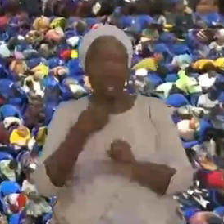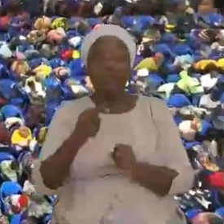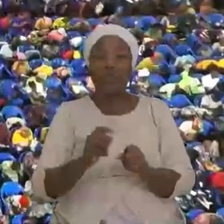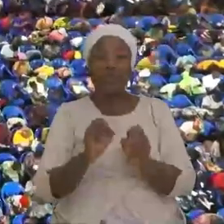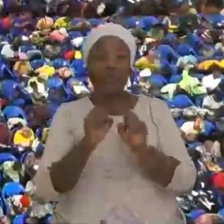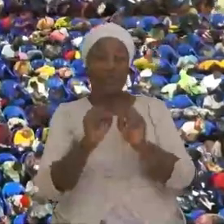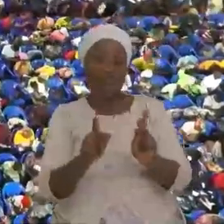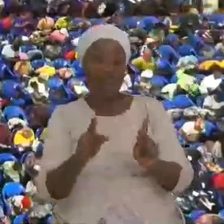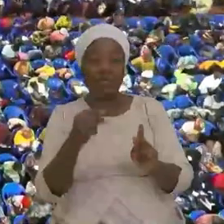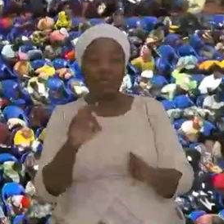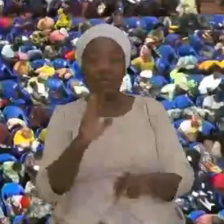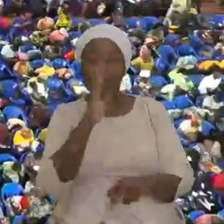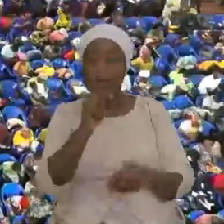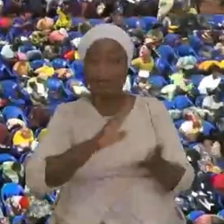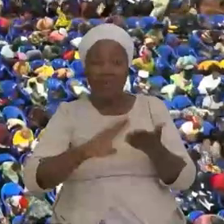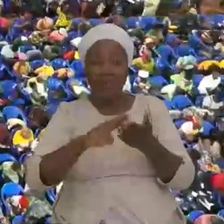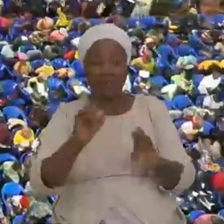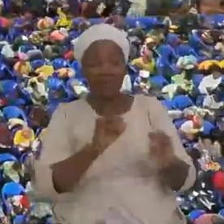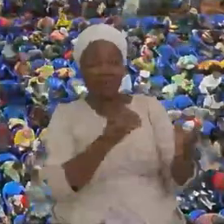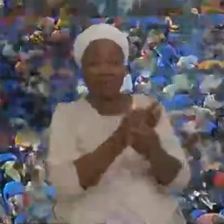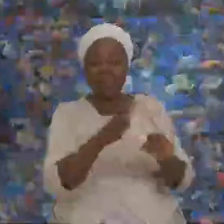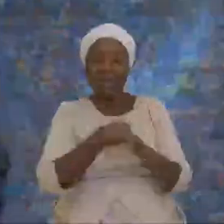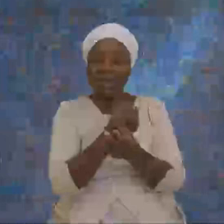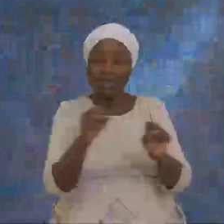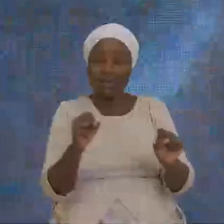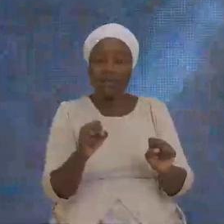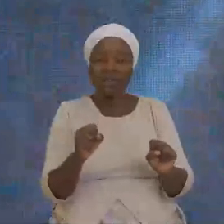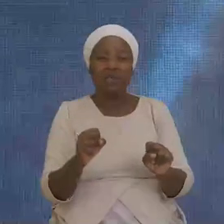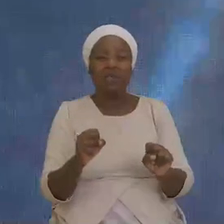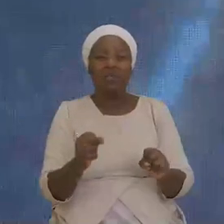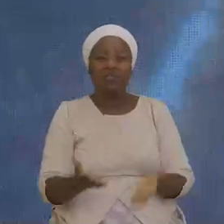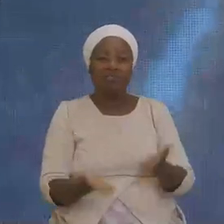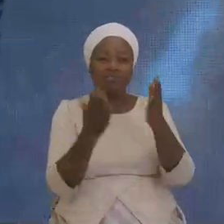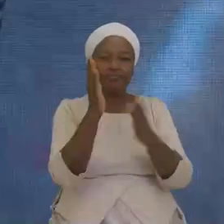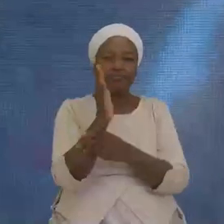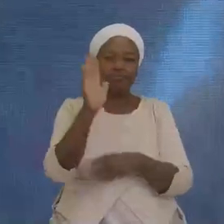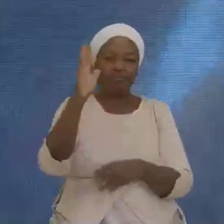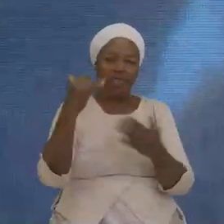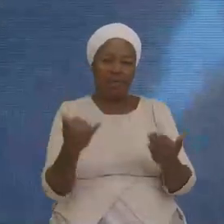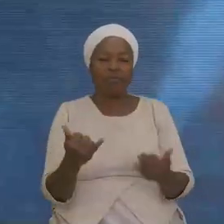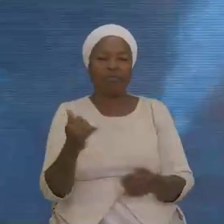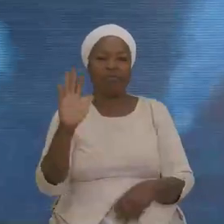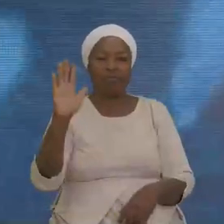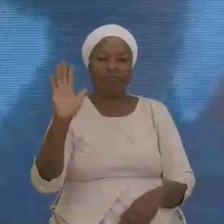Tu veux recevoir le privilège d'être pardonné et affranchi. Lève ta main là-bas.